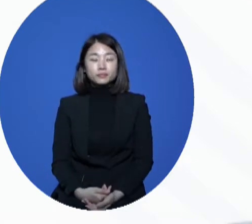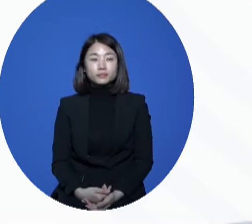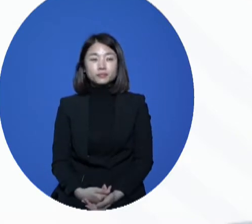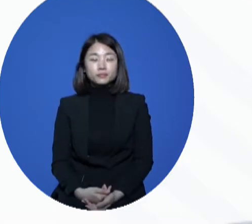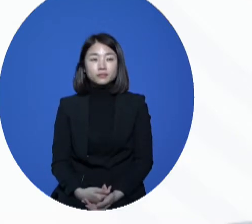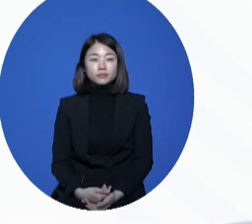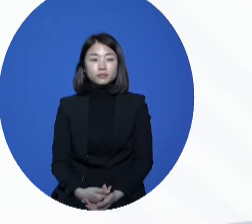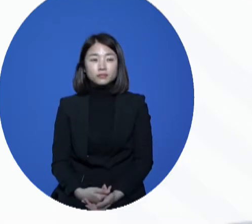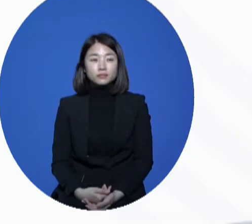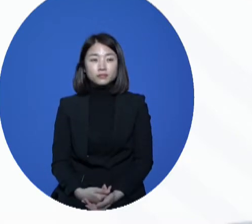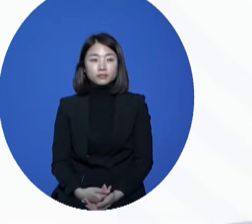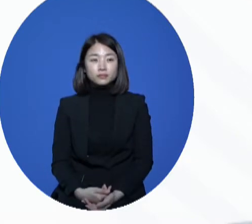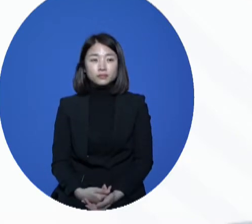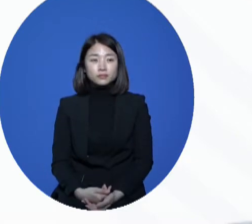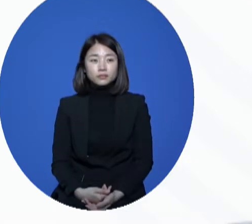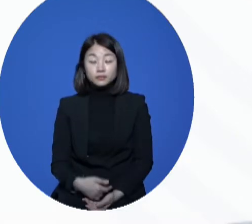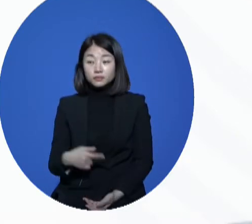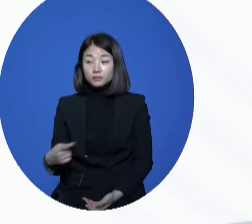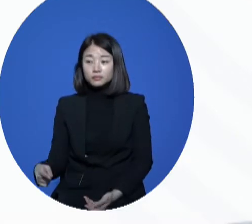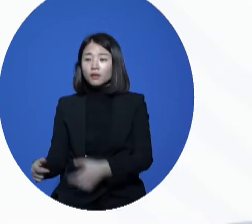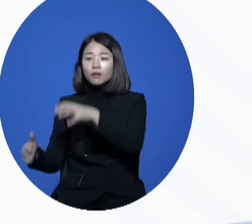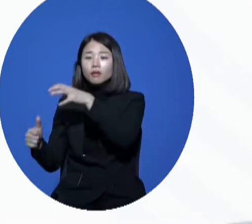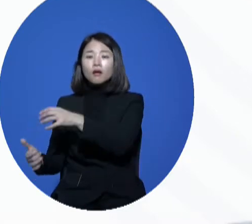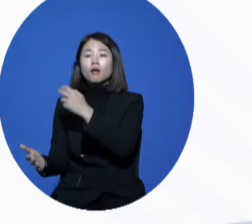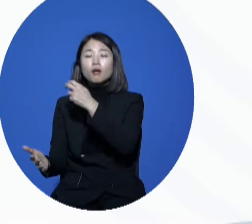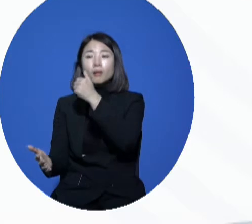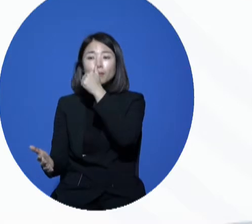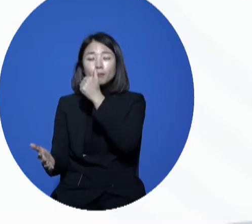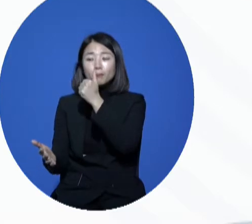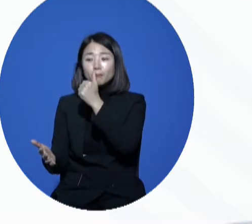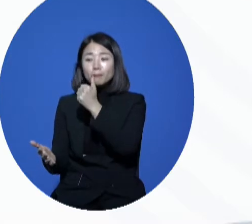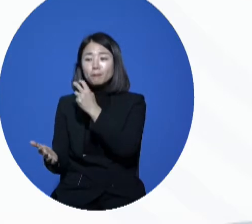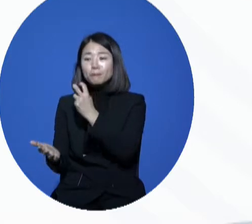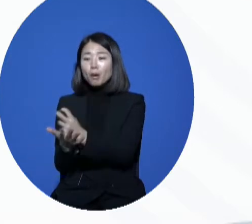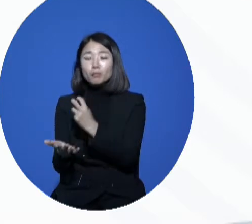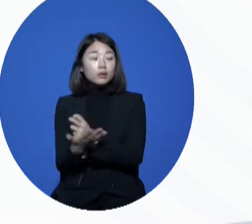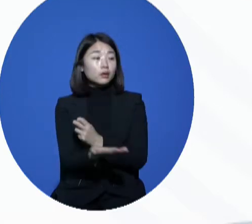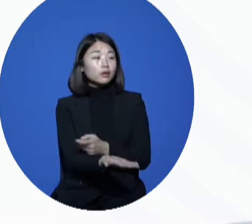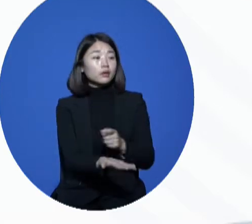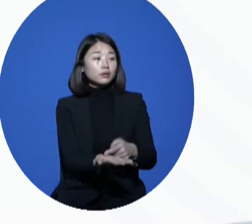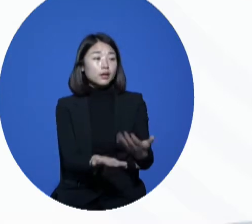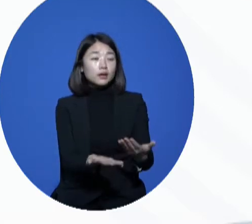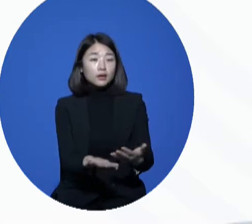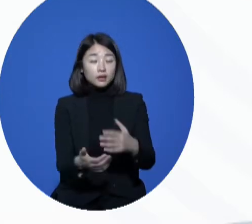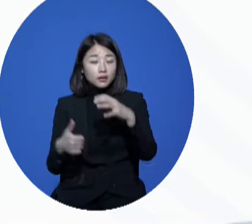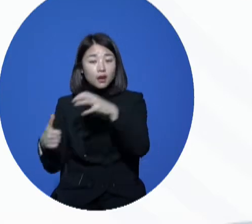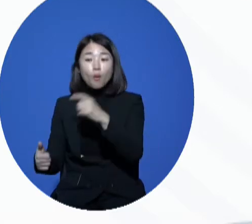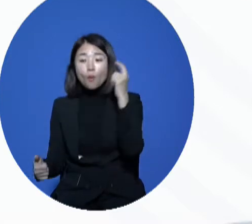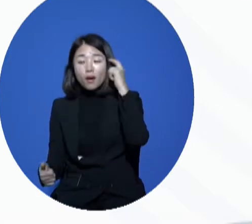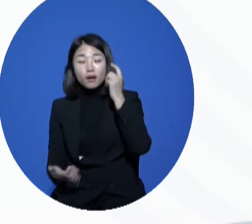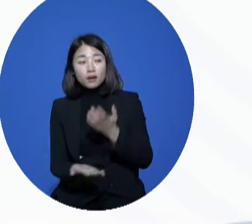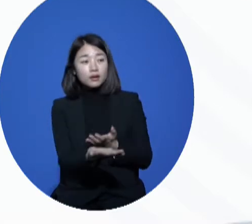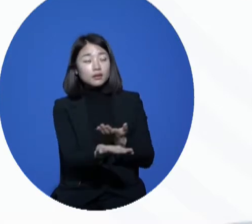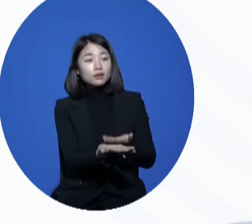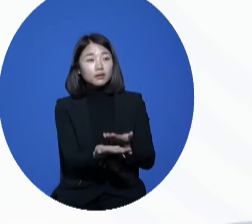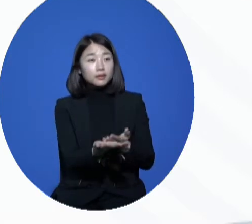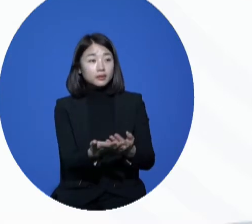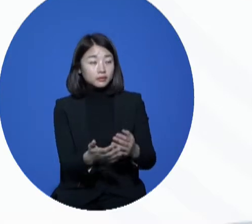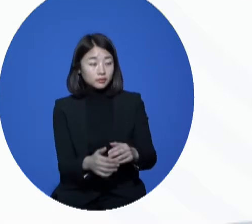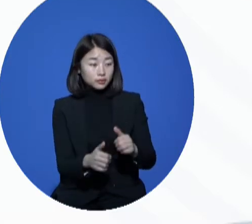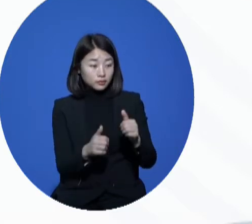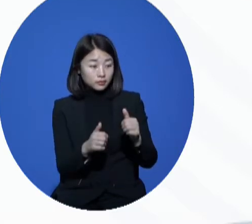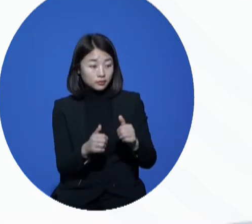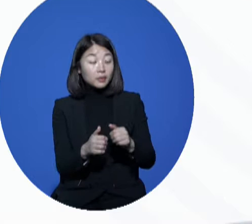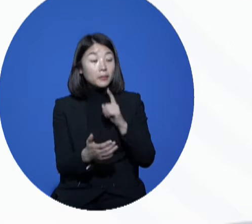우리가 그 법적 근거를 요구를 했었습니다. 법치주의에 기반한 사회이기 때문에 모든 것이 법의 근거를 둬야